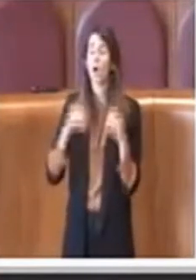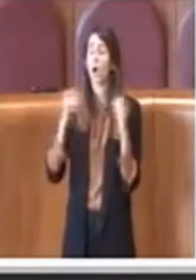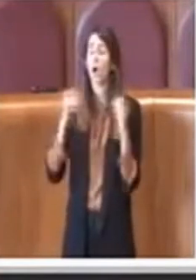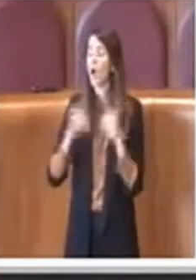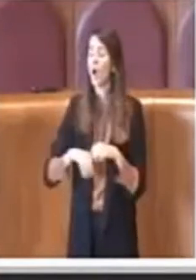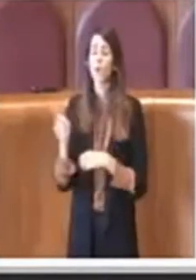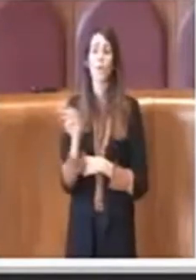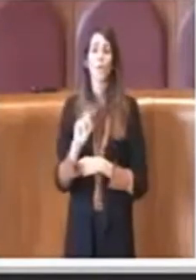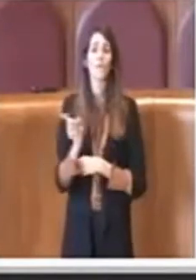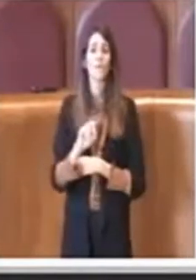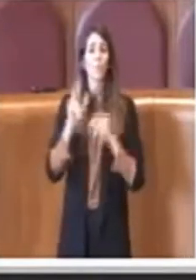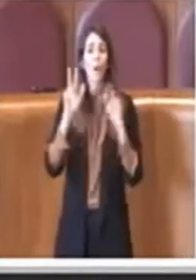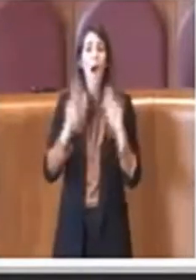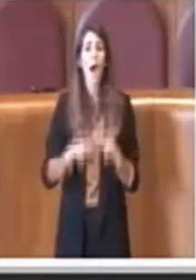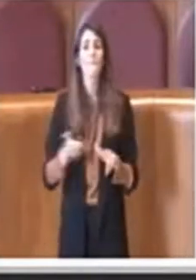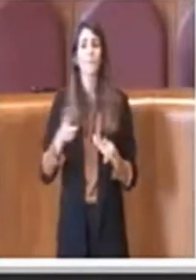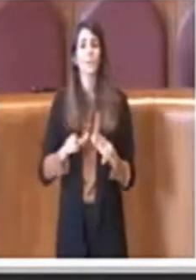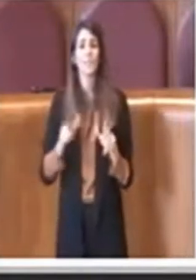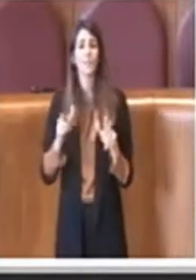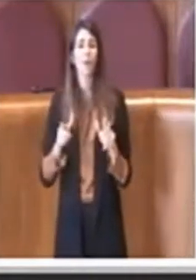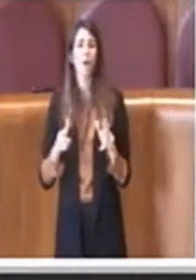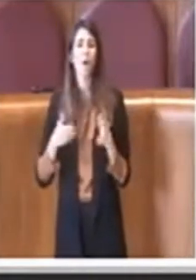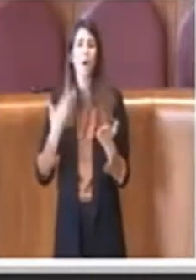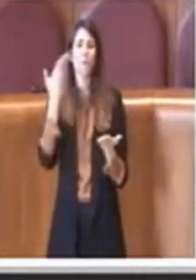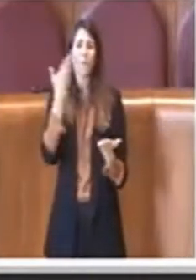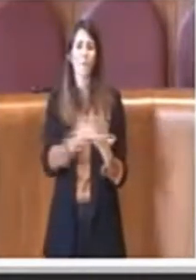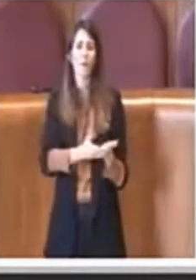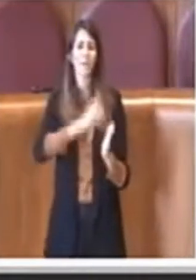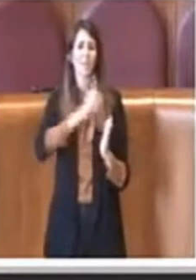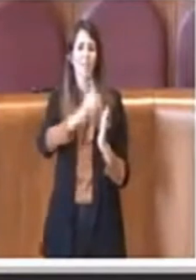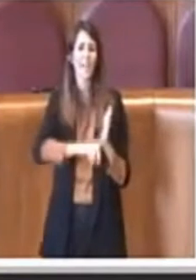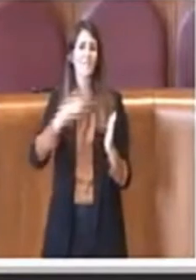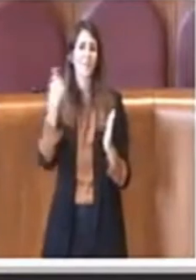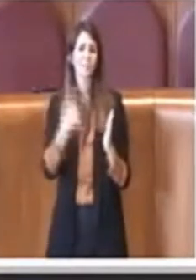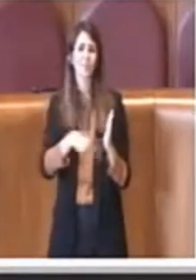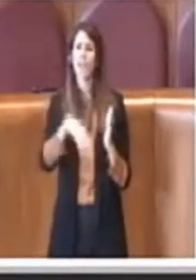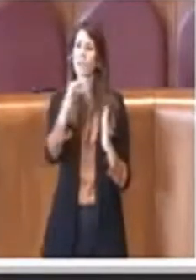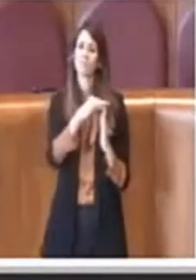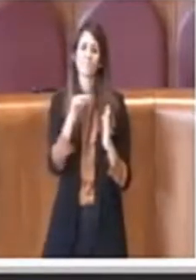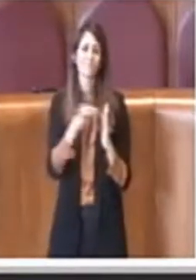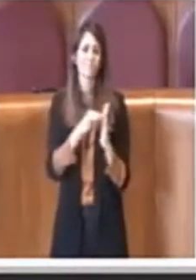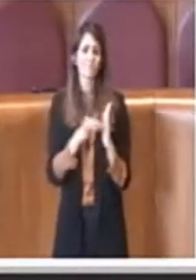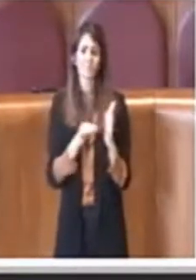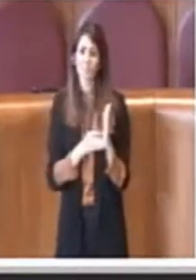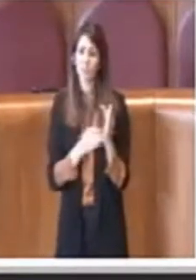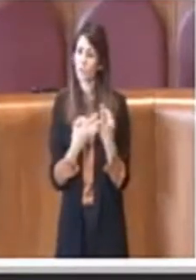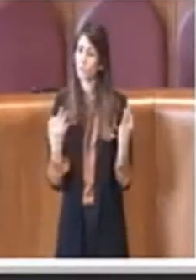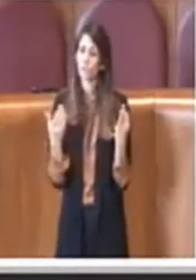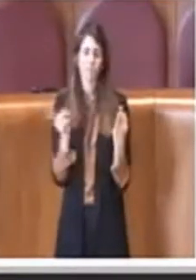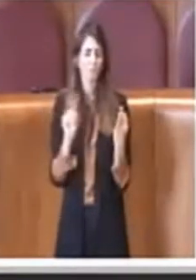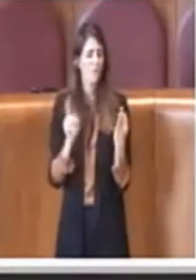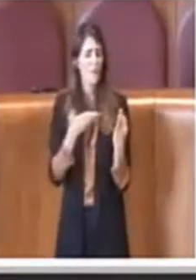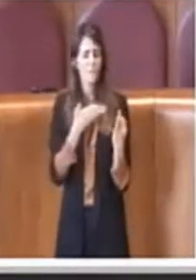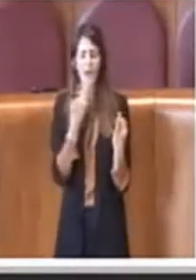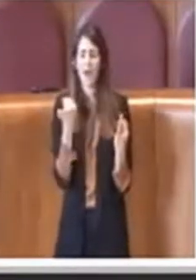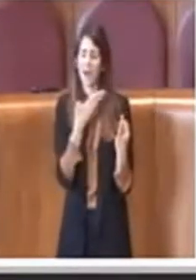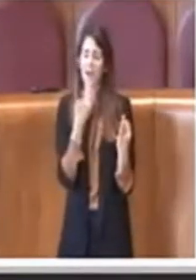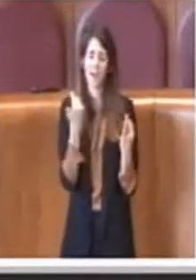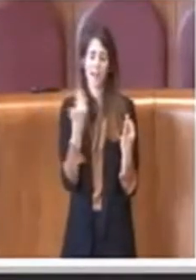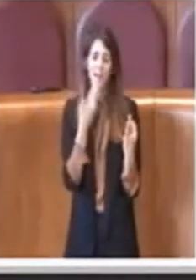una è una proposta di delibera che non accade condizioni giuste perché tale proposta si possa